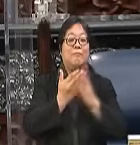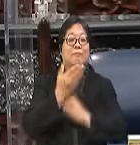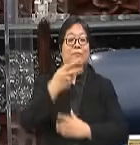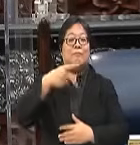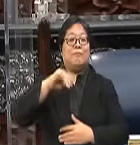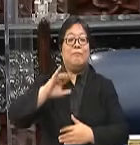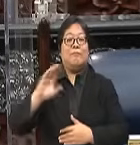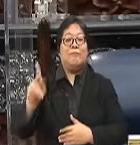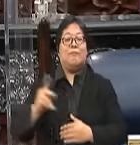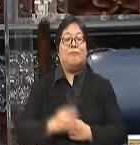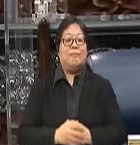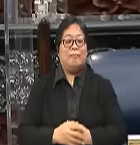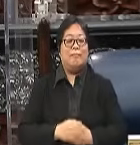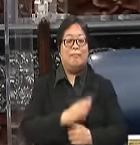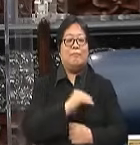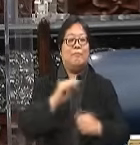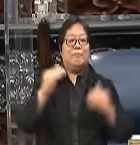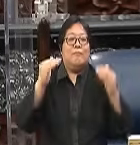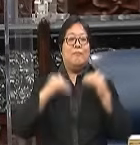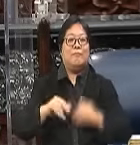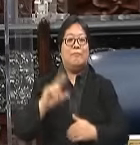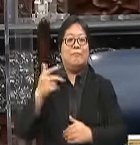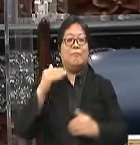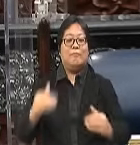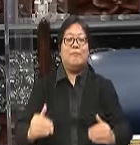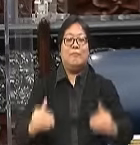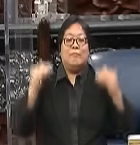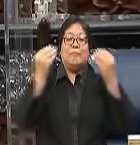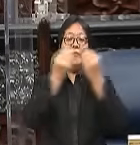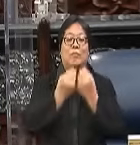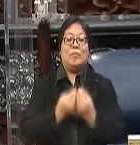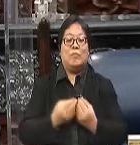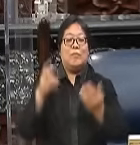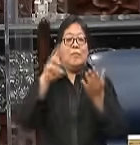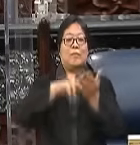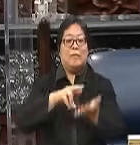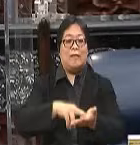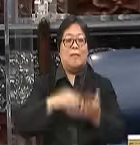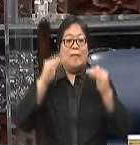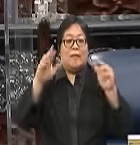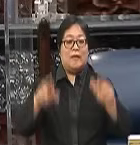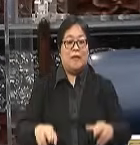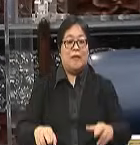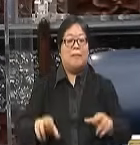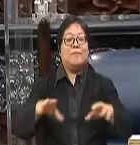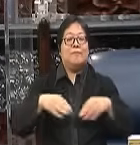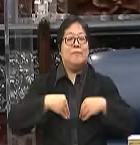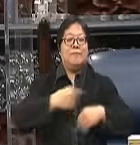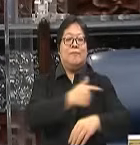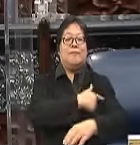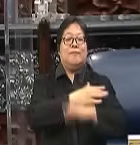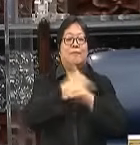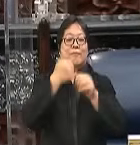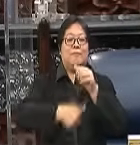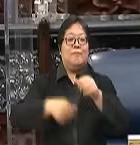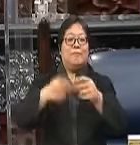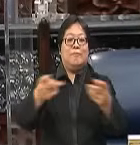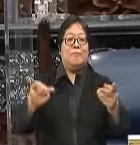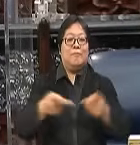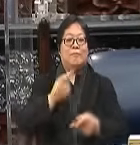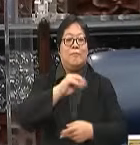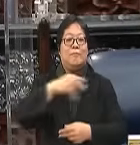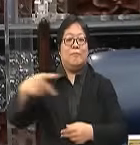psikhe Lex yang ketiga ialah meningkatkan jumlah pendaftaran rakyat untuk menembak Singgih setiap kawasan